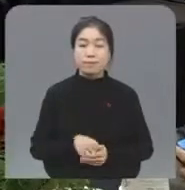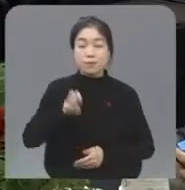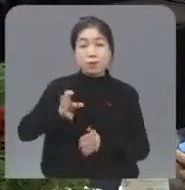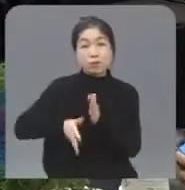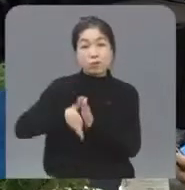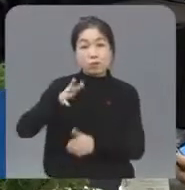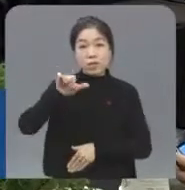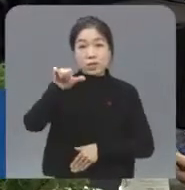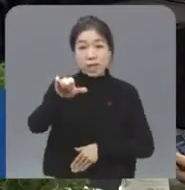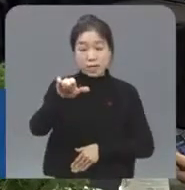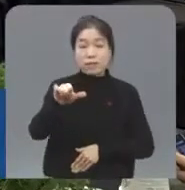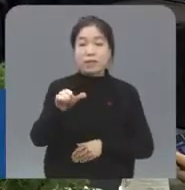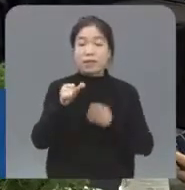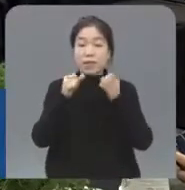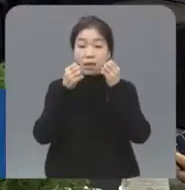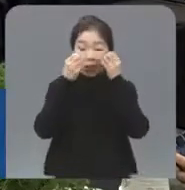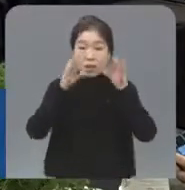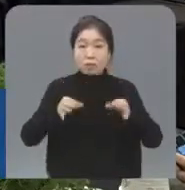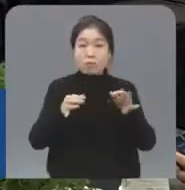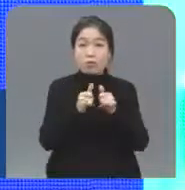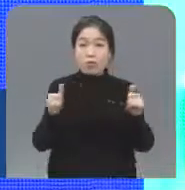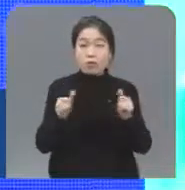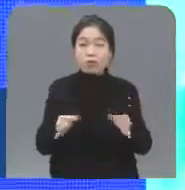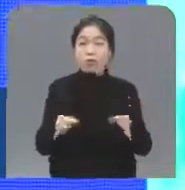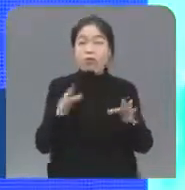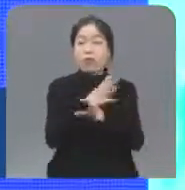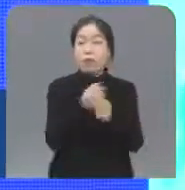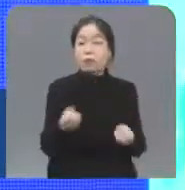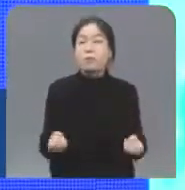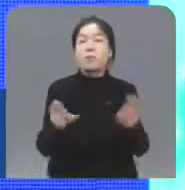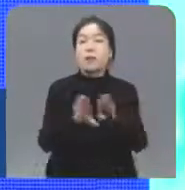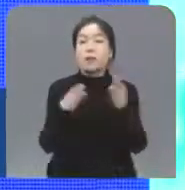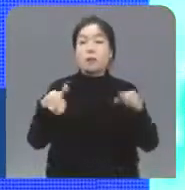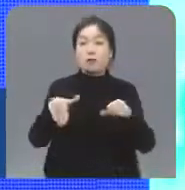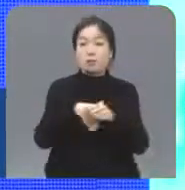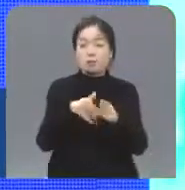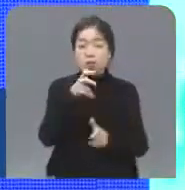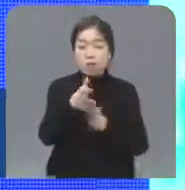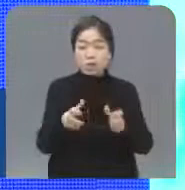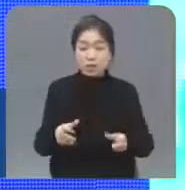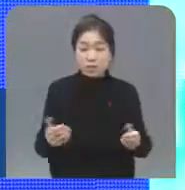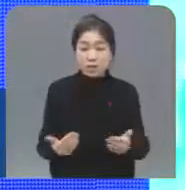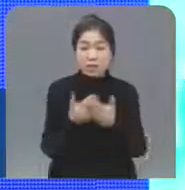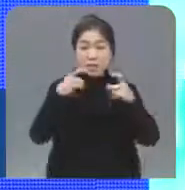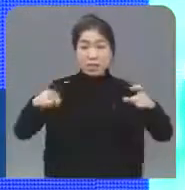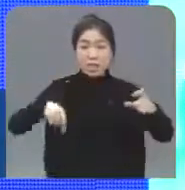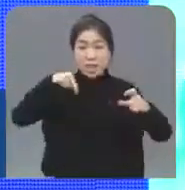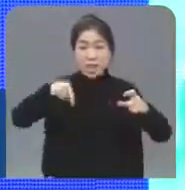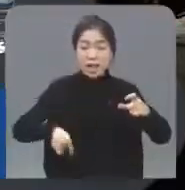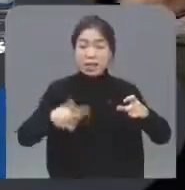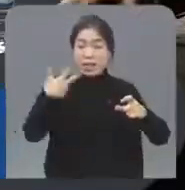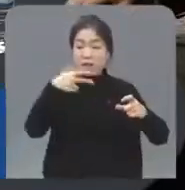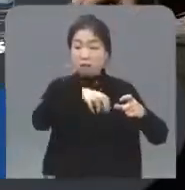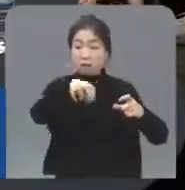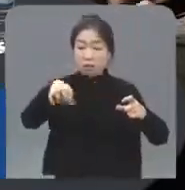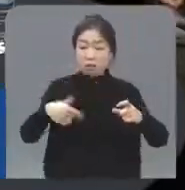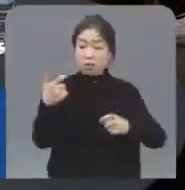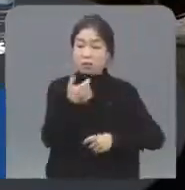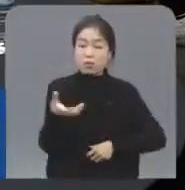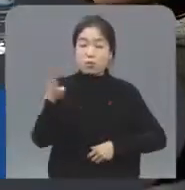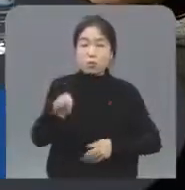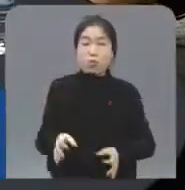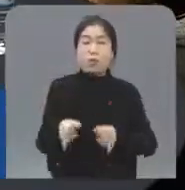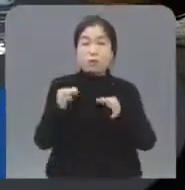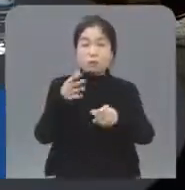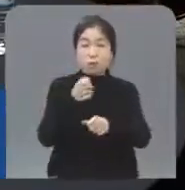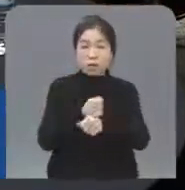광주시와 5개 창업투자사가 투자협약식을 갖고 문화산업투자진흥지구에 있는 지역 문화기업 7곳에 60억 원을